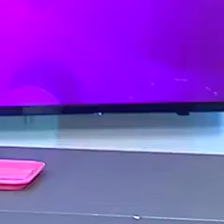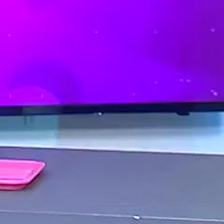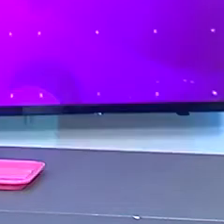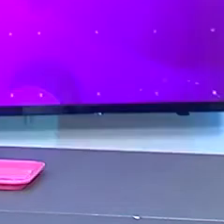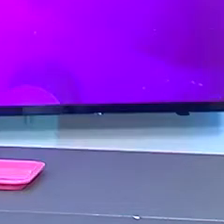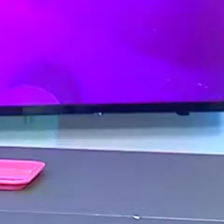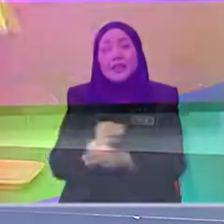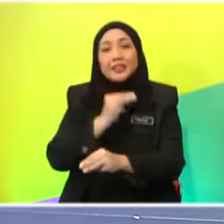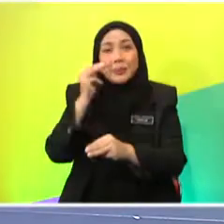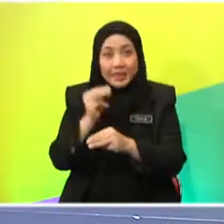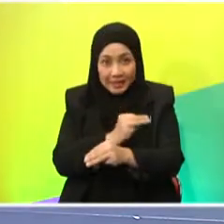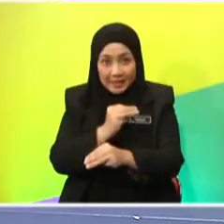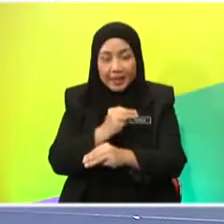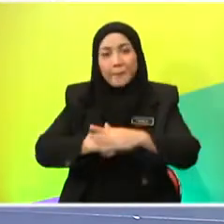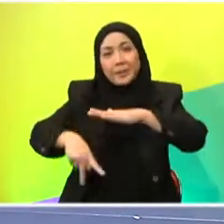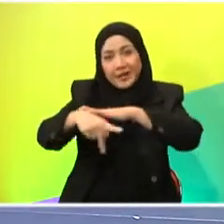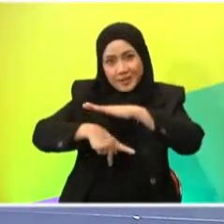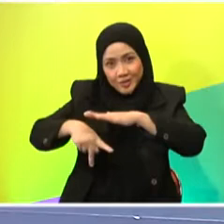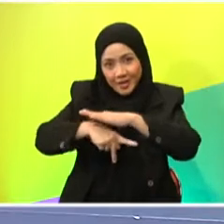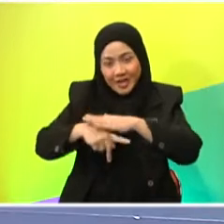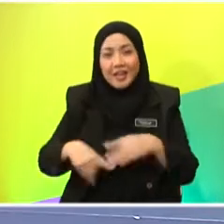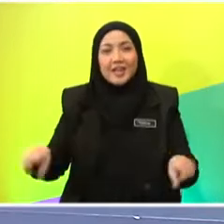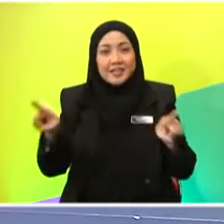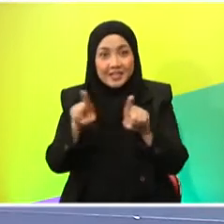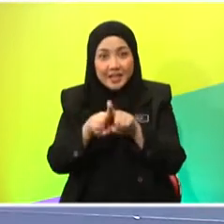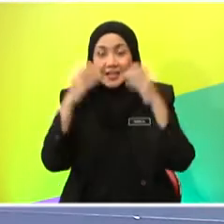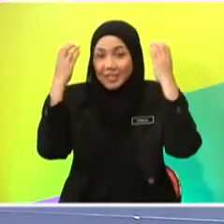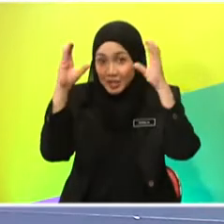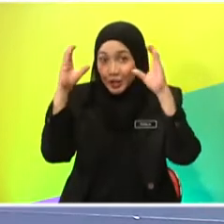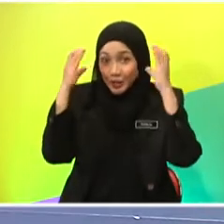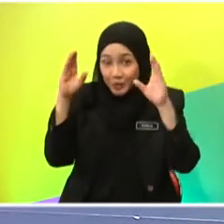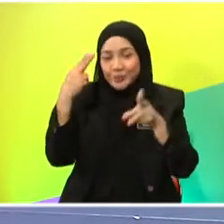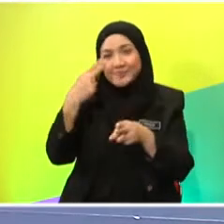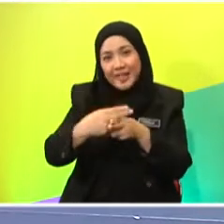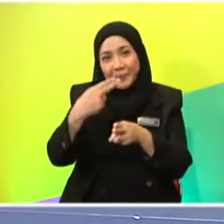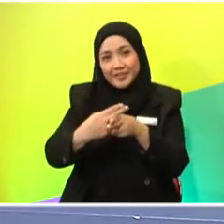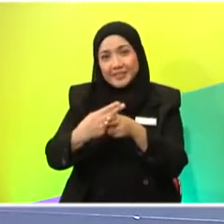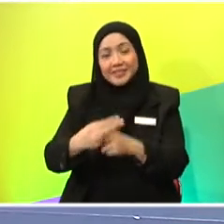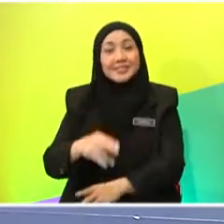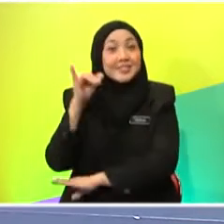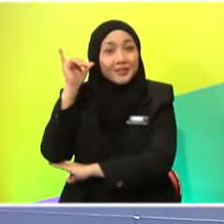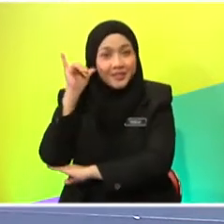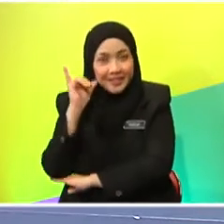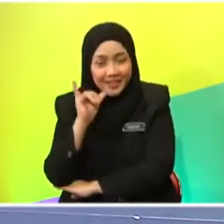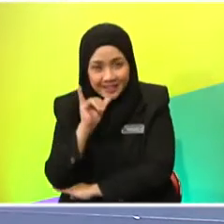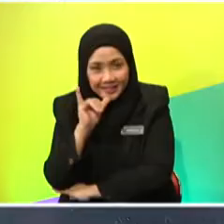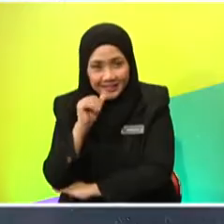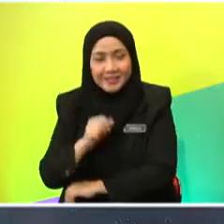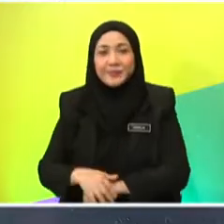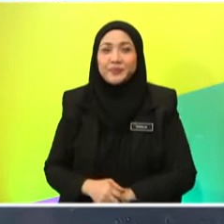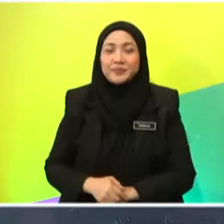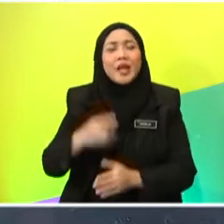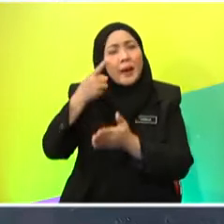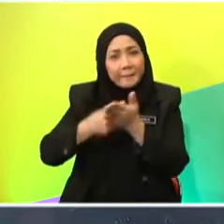prasekolah besarnya siapa ya bersama dengan CEO kita pada hari ini cegur rosyani binti ia Apa